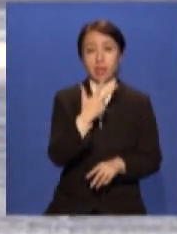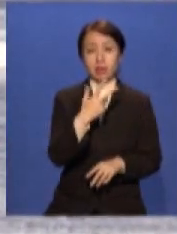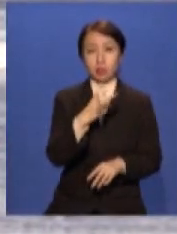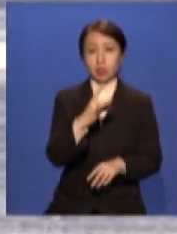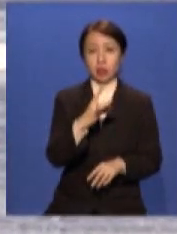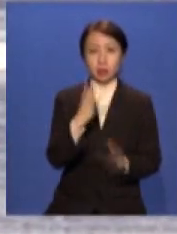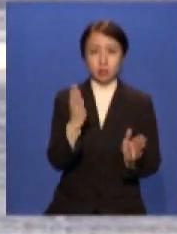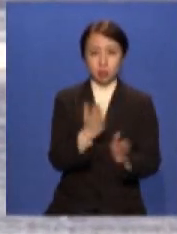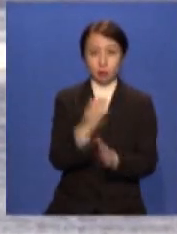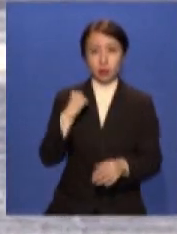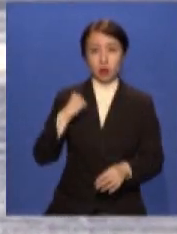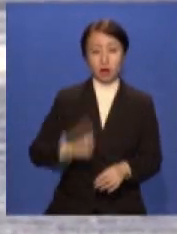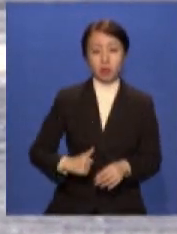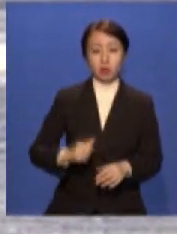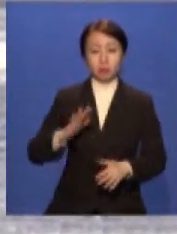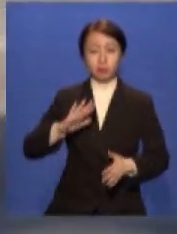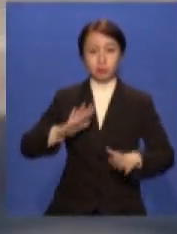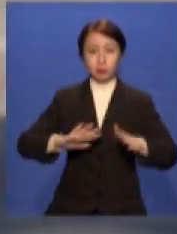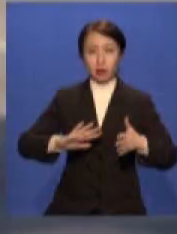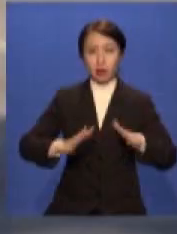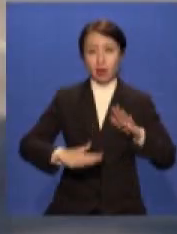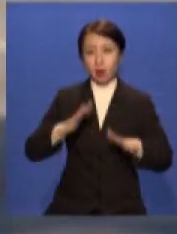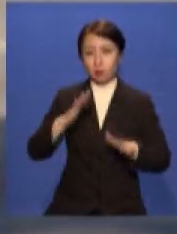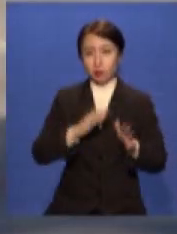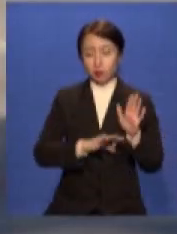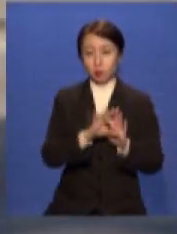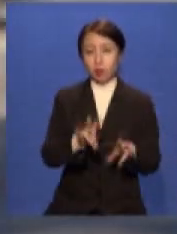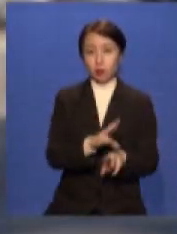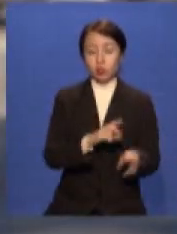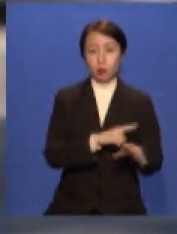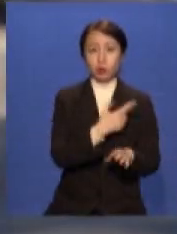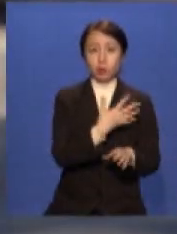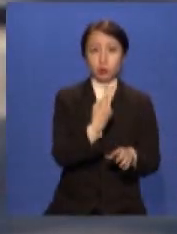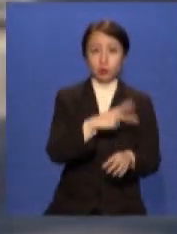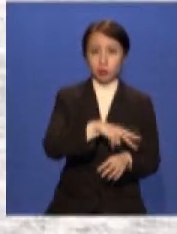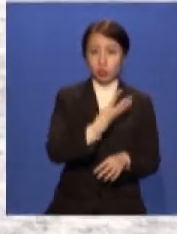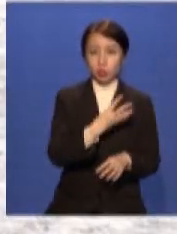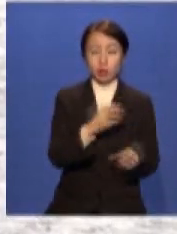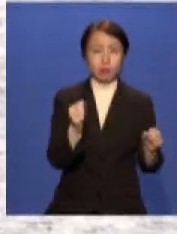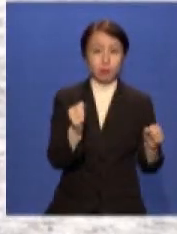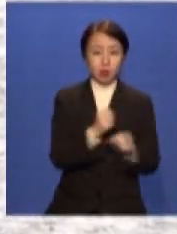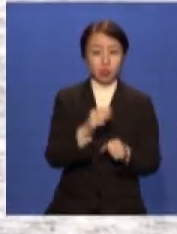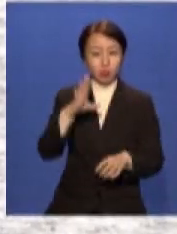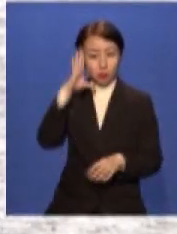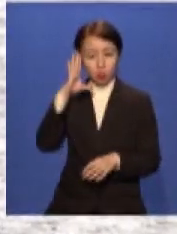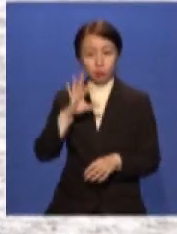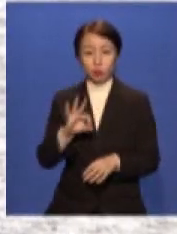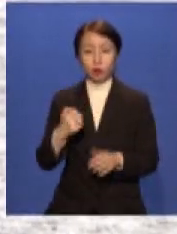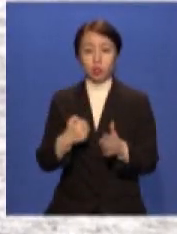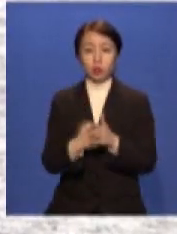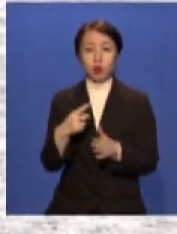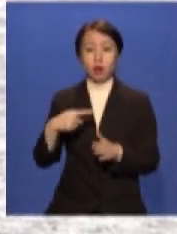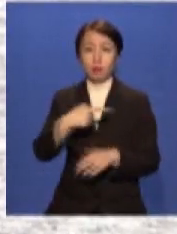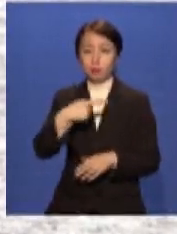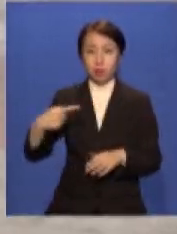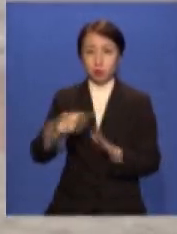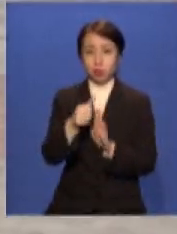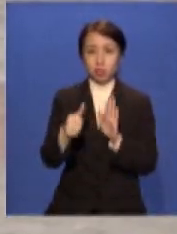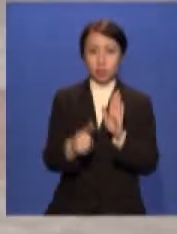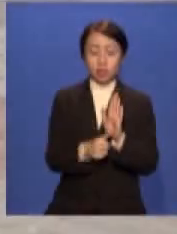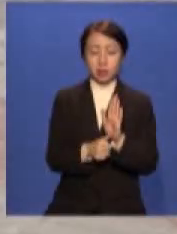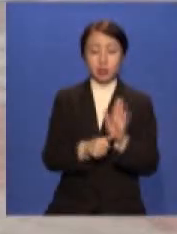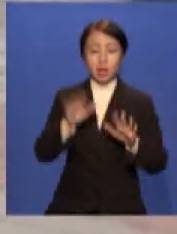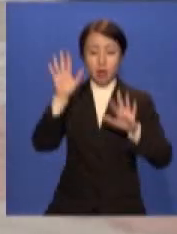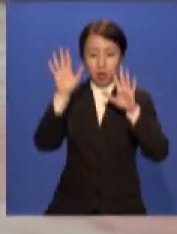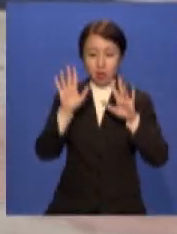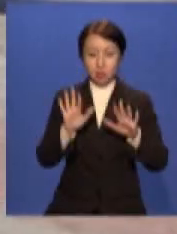декаде синоптики ожидают колебания температуры. Ночью от 5 до 24 мороза, днем от 0 до минус 16. Осадков за